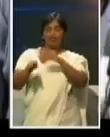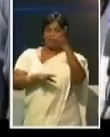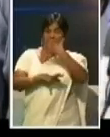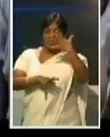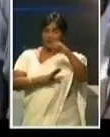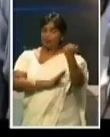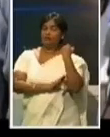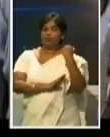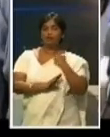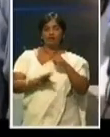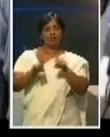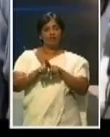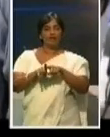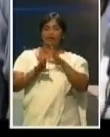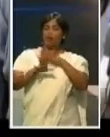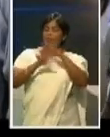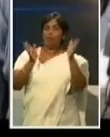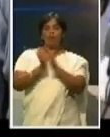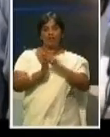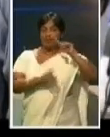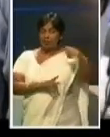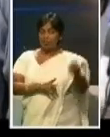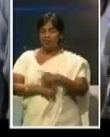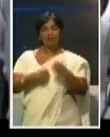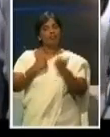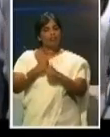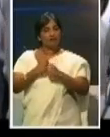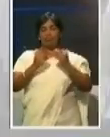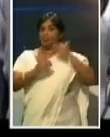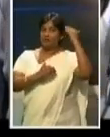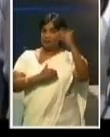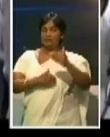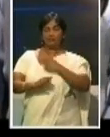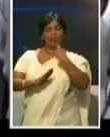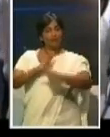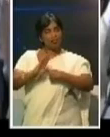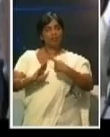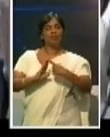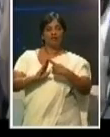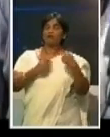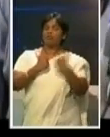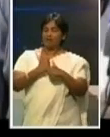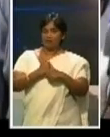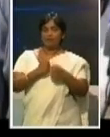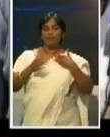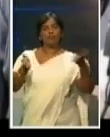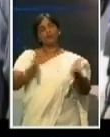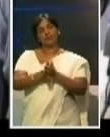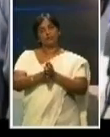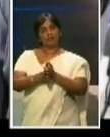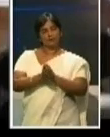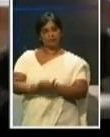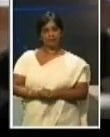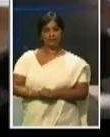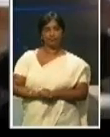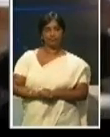පංචමහා බලවේගයත්, ශිෂ්‍ය සහ කම්කරු බලවේගත් එක්ක හෙට දවසේ නිර්මාණය කරන අනාගත සොදේශීය රාජ්‍යය ගොඩනගන්න අපිත් එක්ක අත්වැල් බැඳ ගන්න